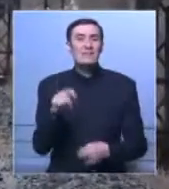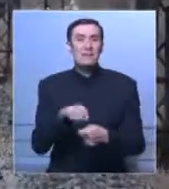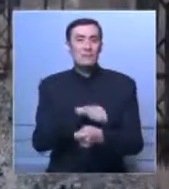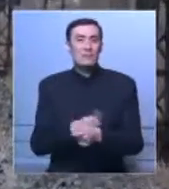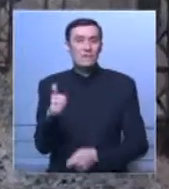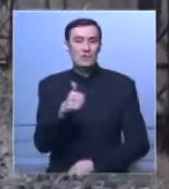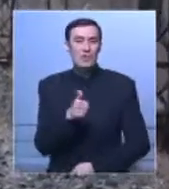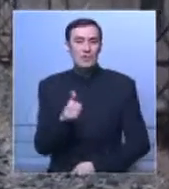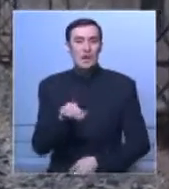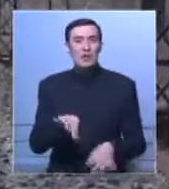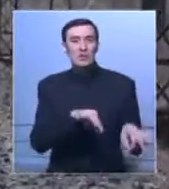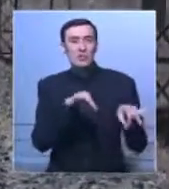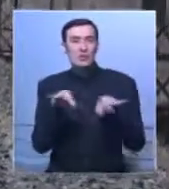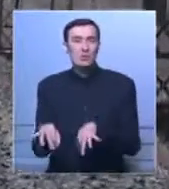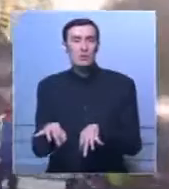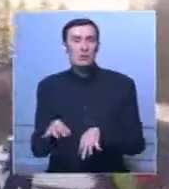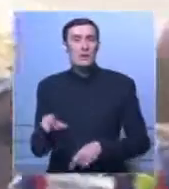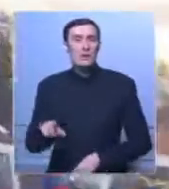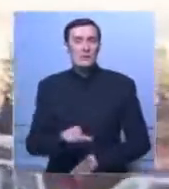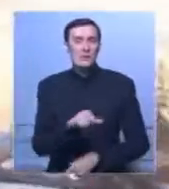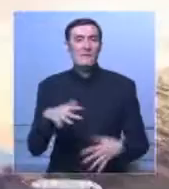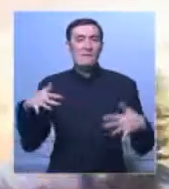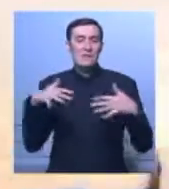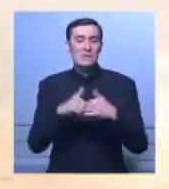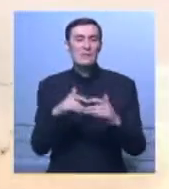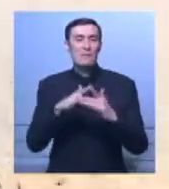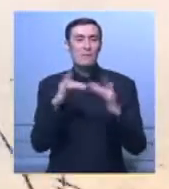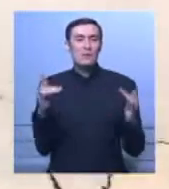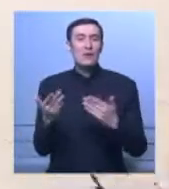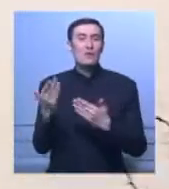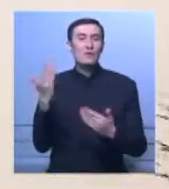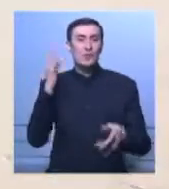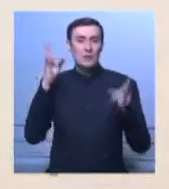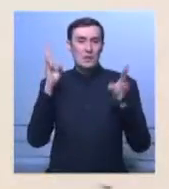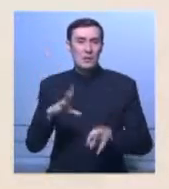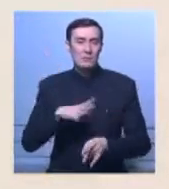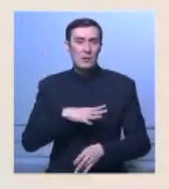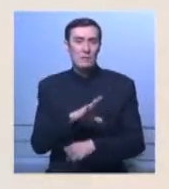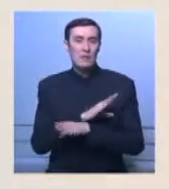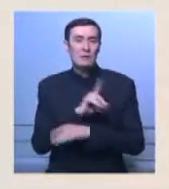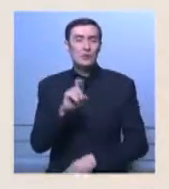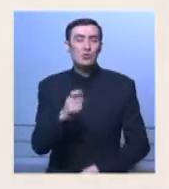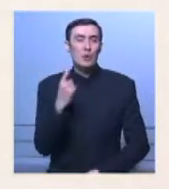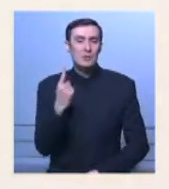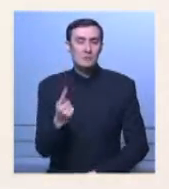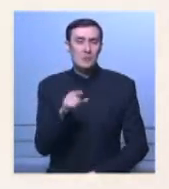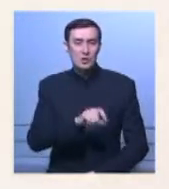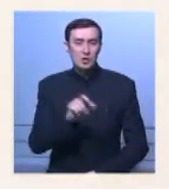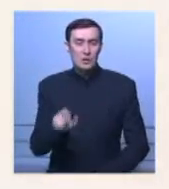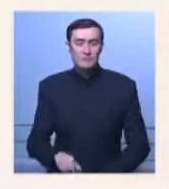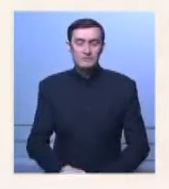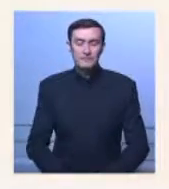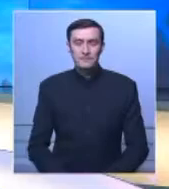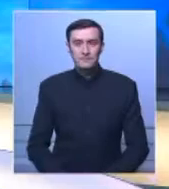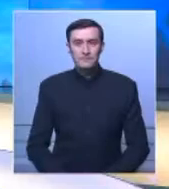час сошел с рельсов и врезался в мост. В той трагедии погиб 101 пассажир из 220.